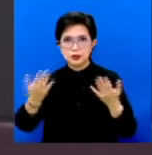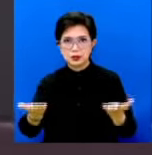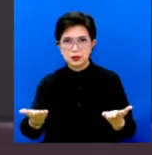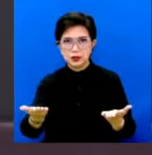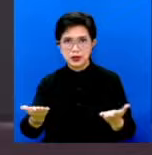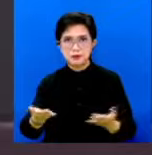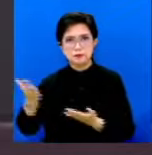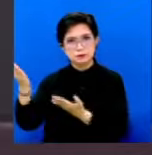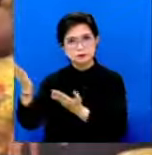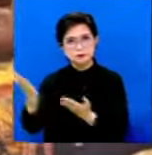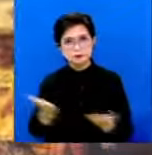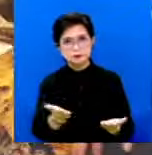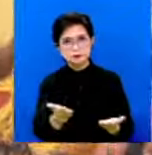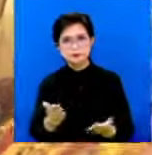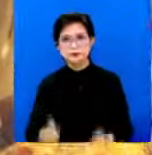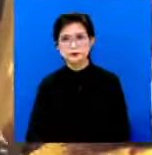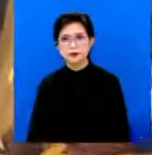persilakan untuk ke tengah.